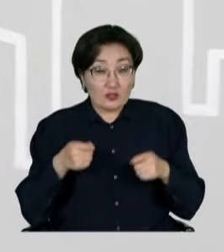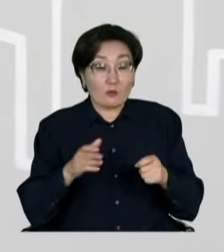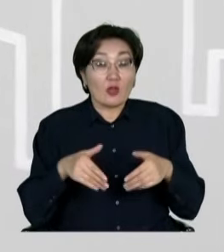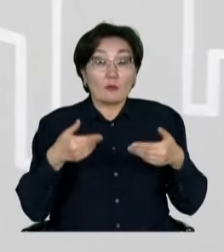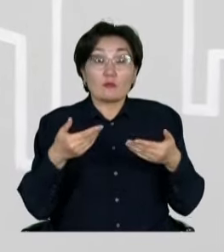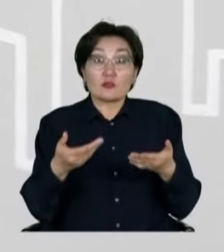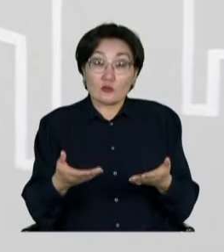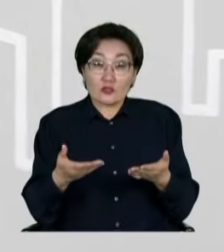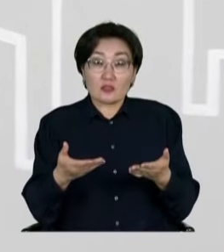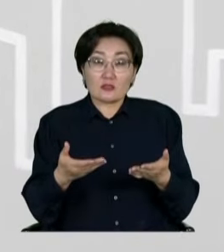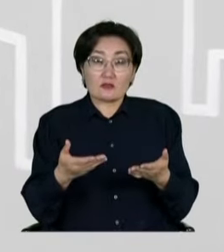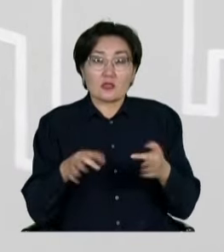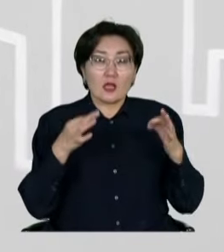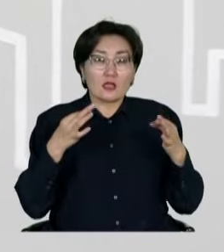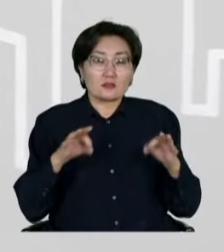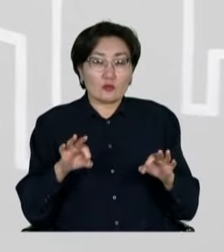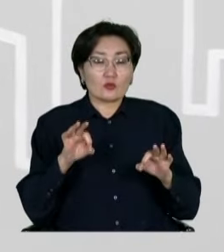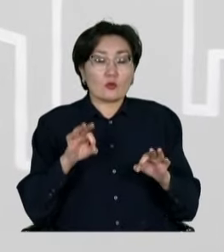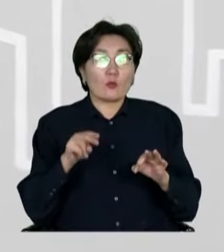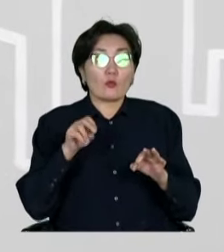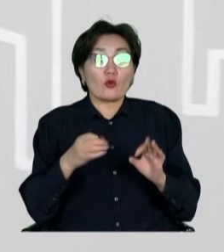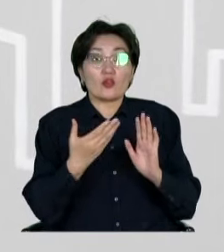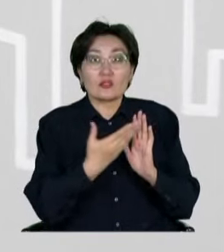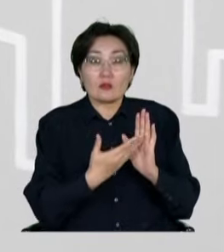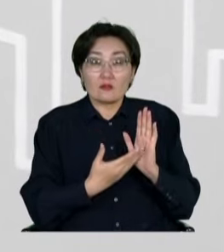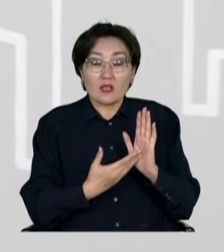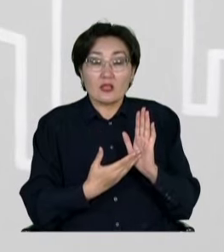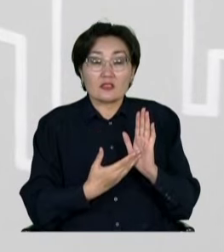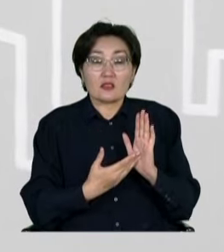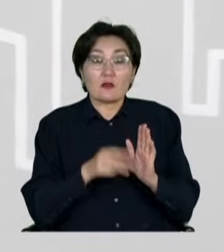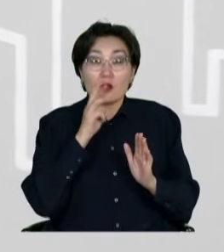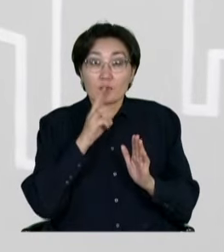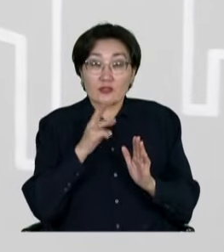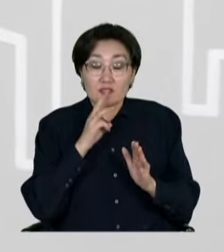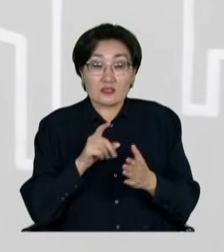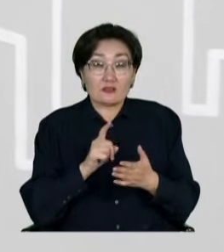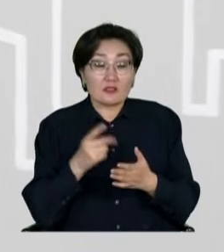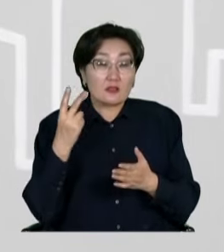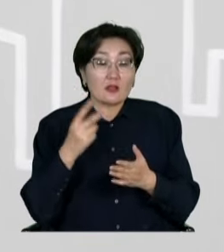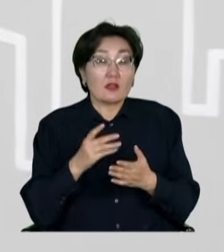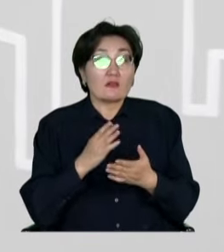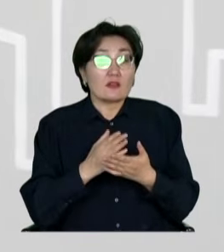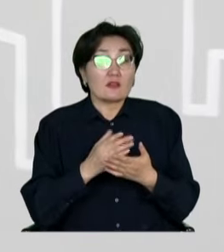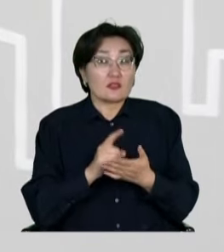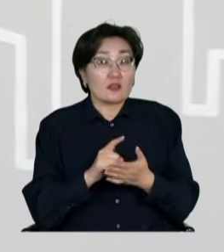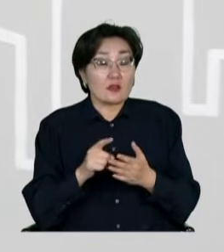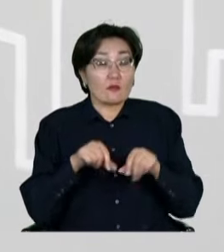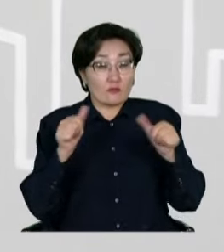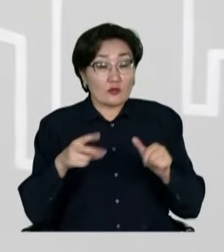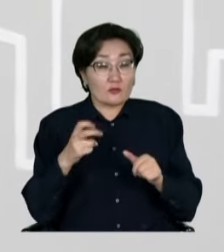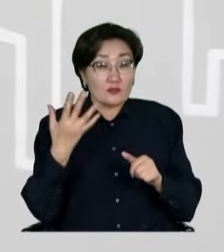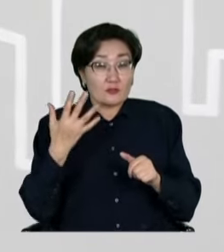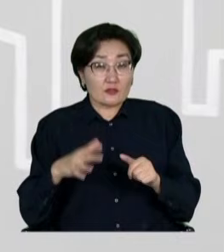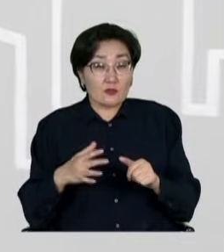предложено освободить по представлению декларации об активах и обязательствах, это форма 250, в случае отсутствия